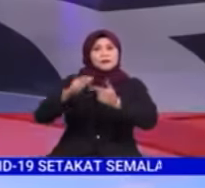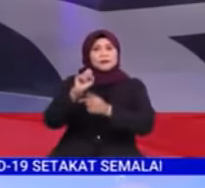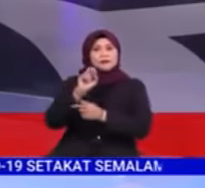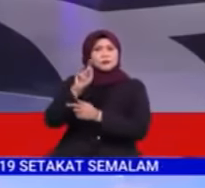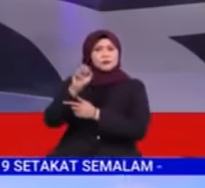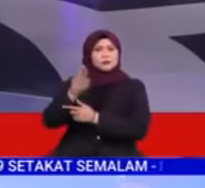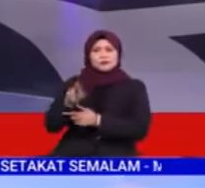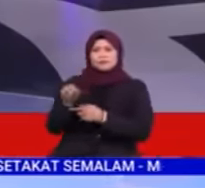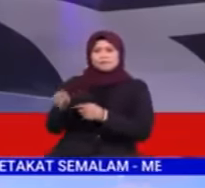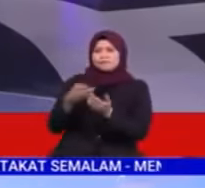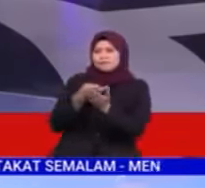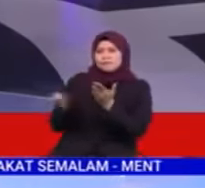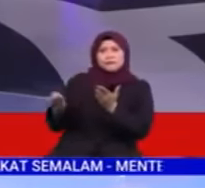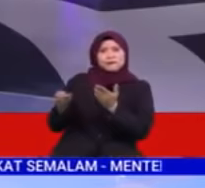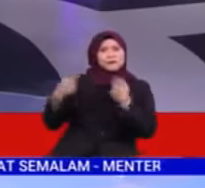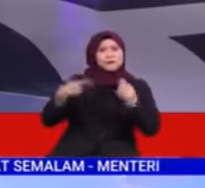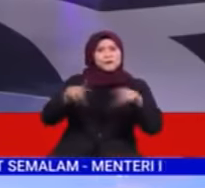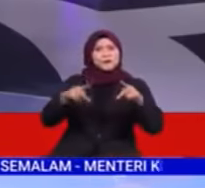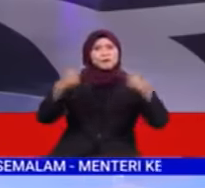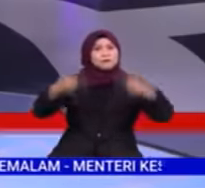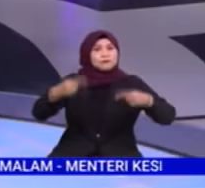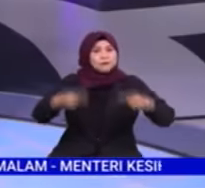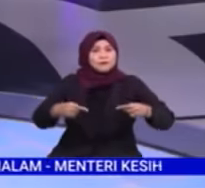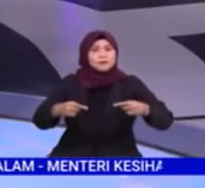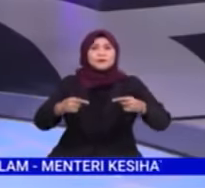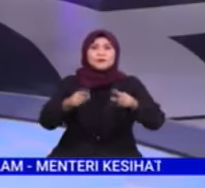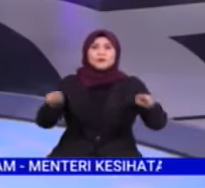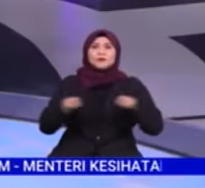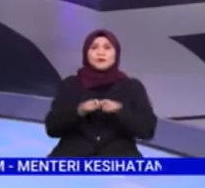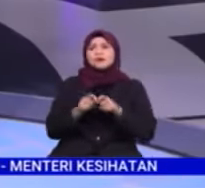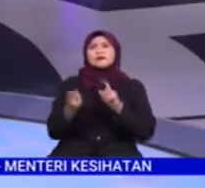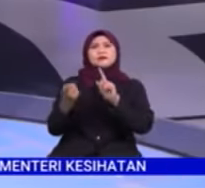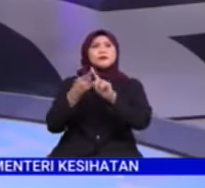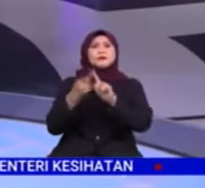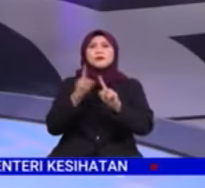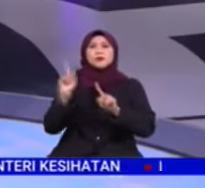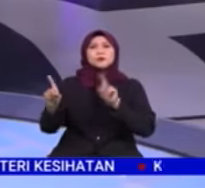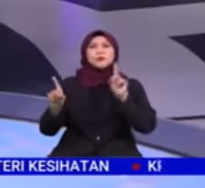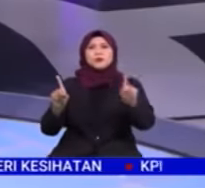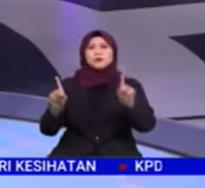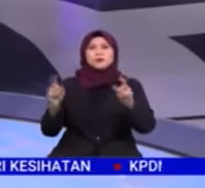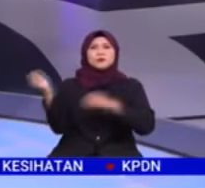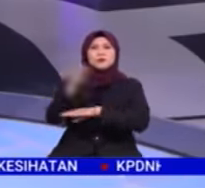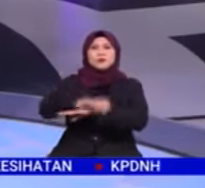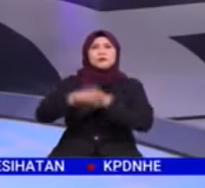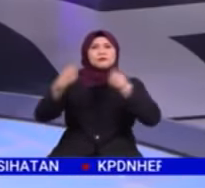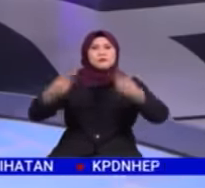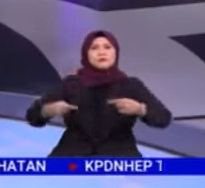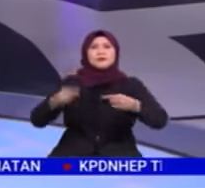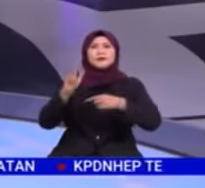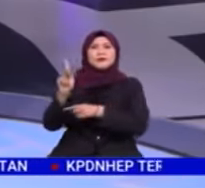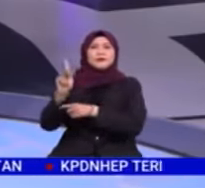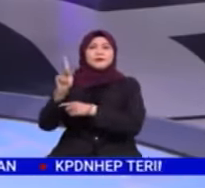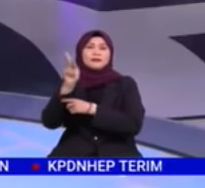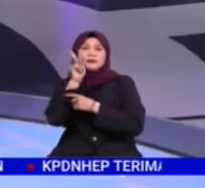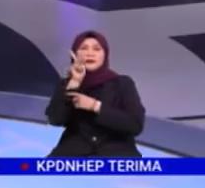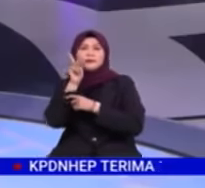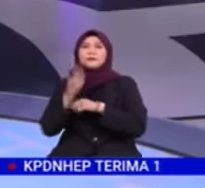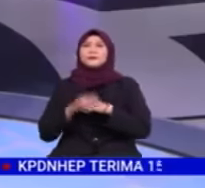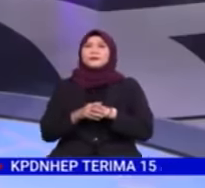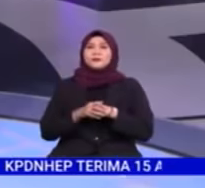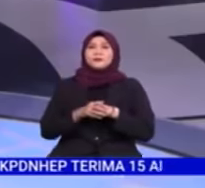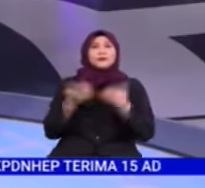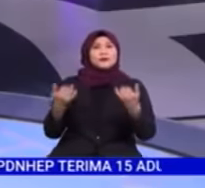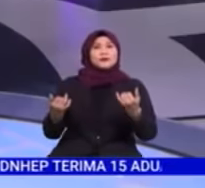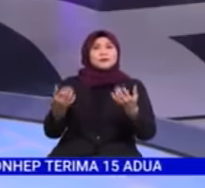Memanfaatkan peluang beraksi di laman sendiri selepas cerita21 menentang kejahatan ulaman caddy FC keputusan